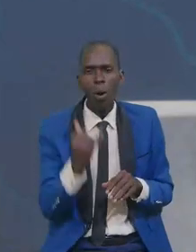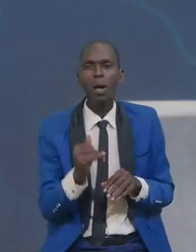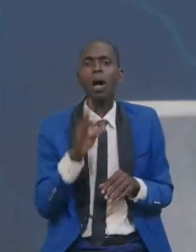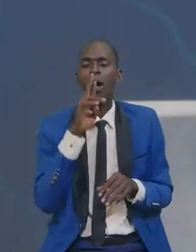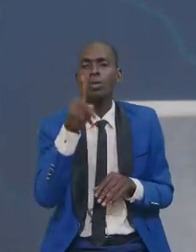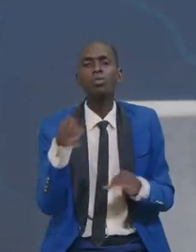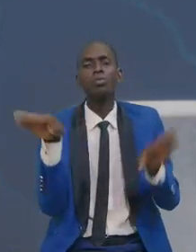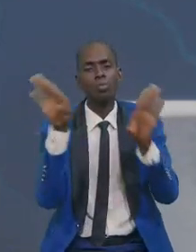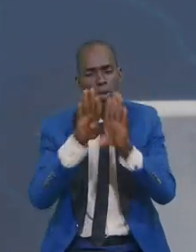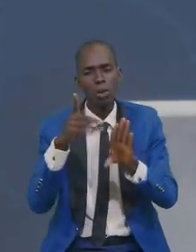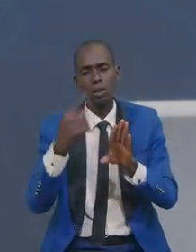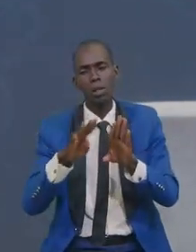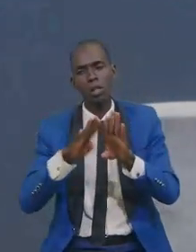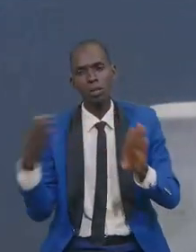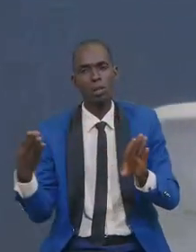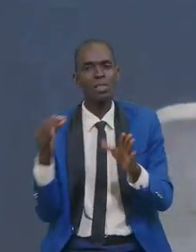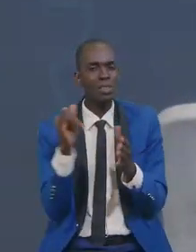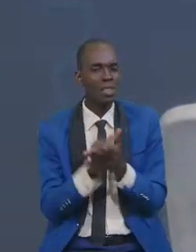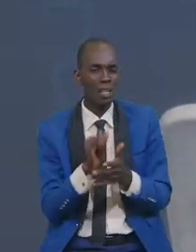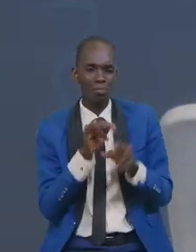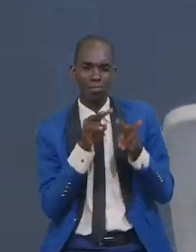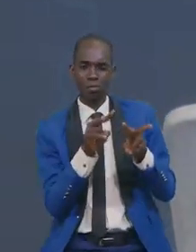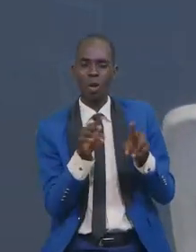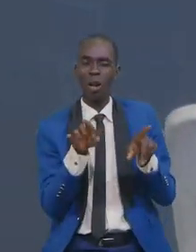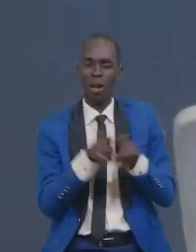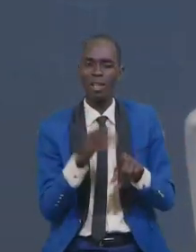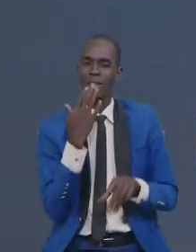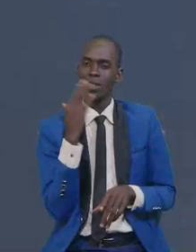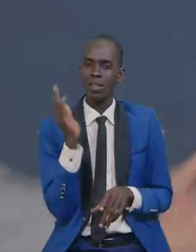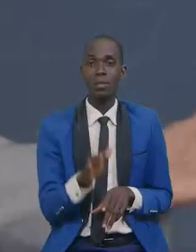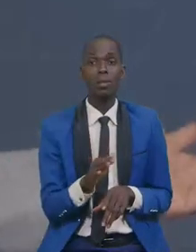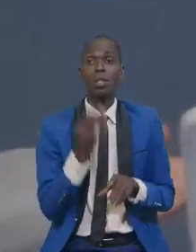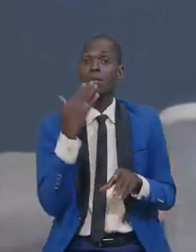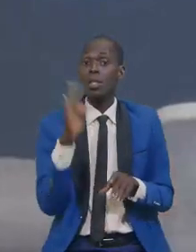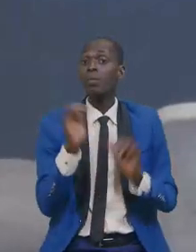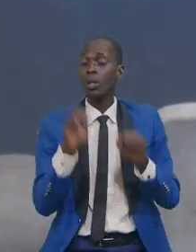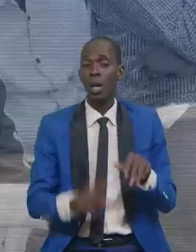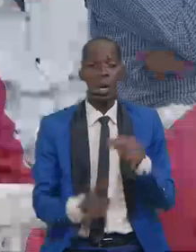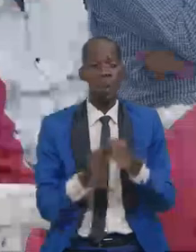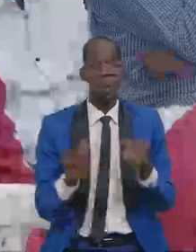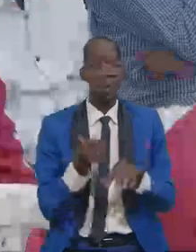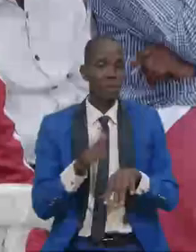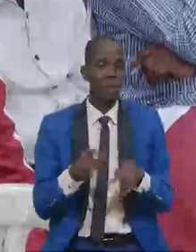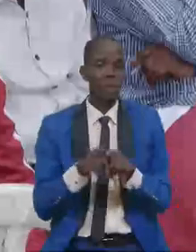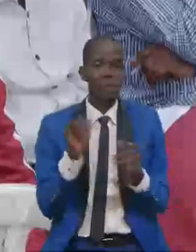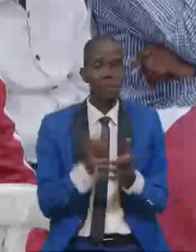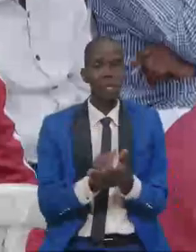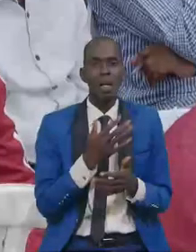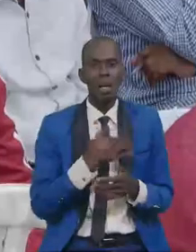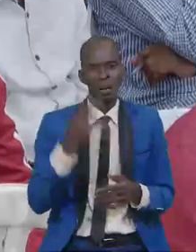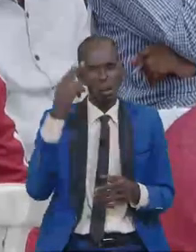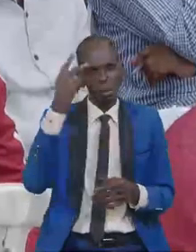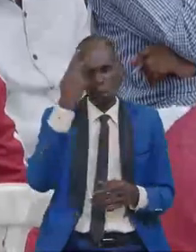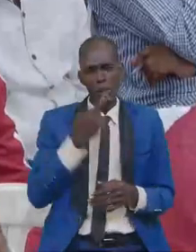Pourquoi fermer la porte alors? Ça, c'est une espèce de mal. Le mal peut venir de cette manière. Et les